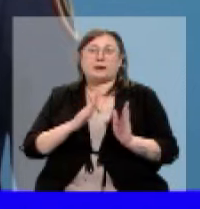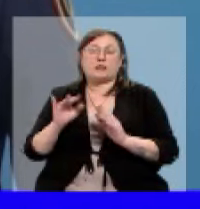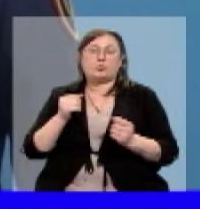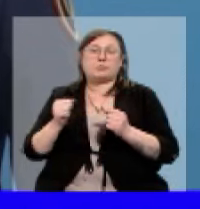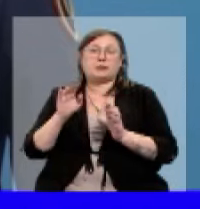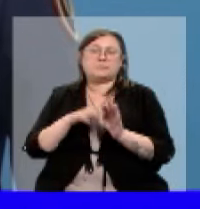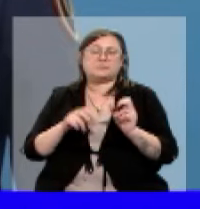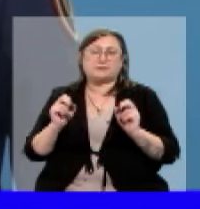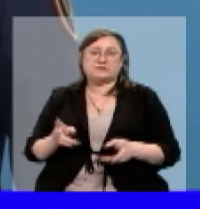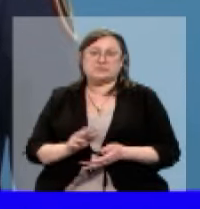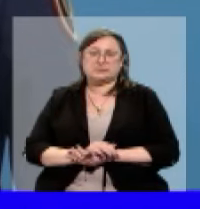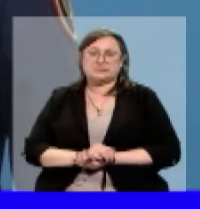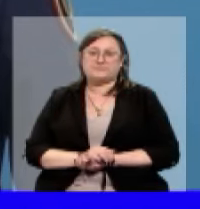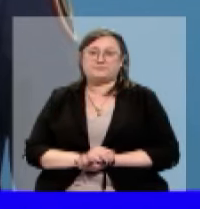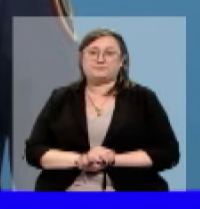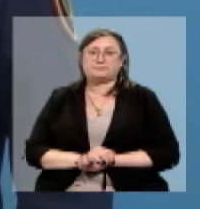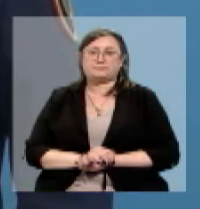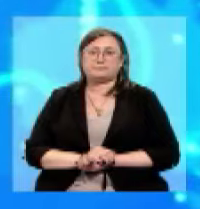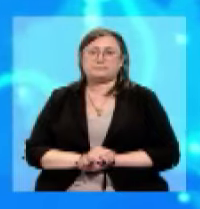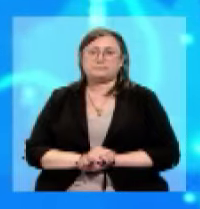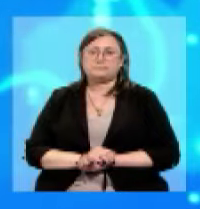күшейту бойынша бір қатар тапсырма берді.